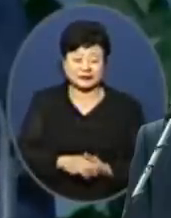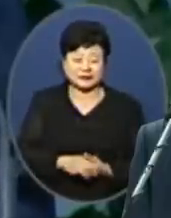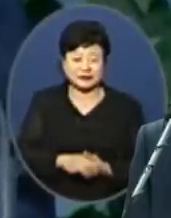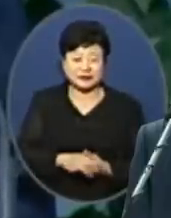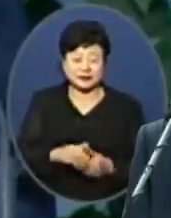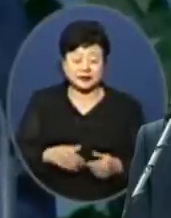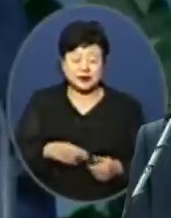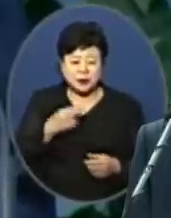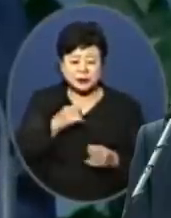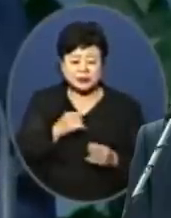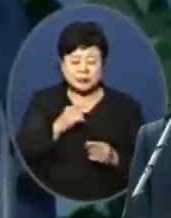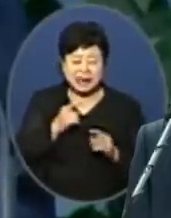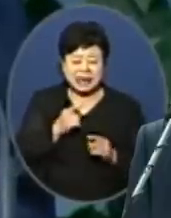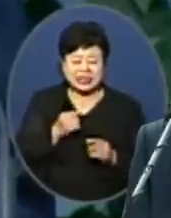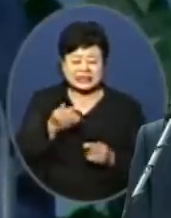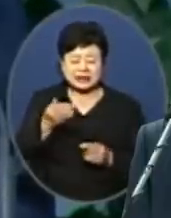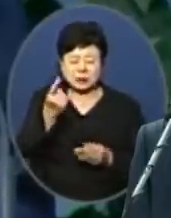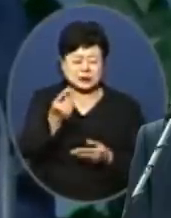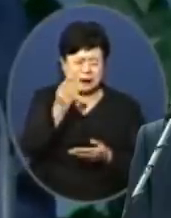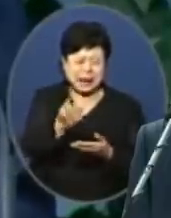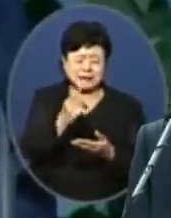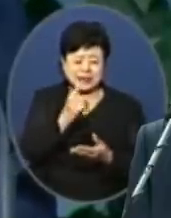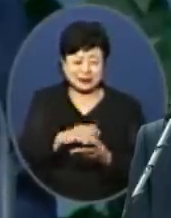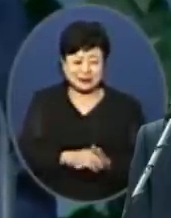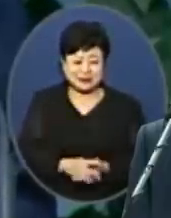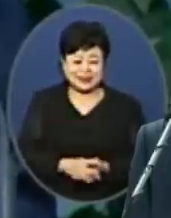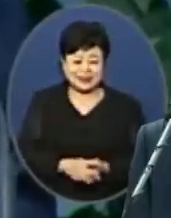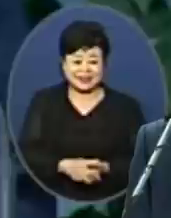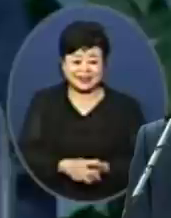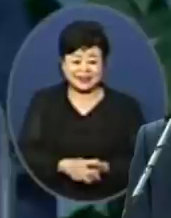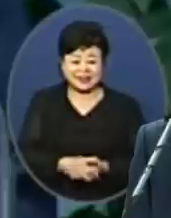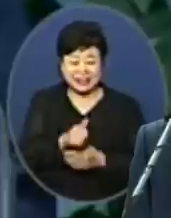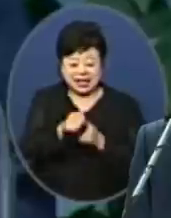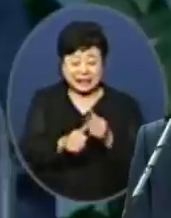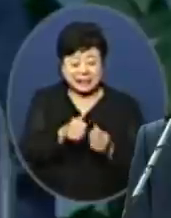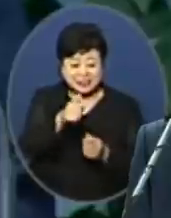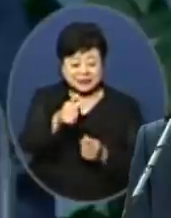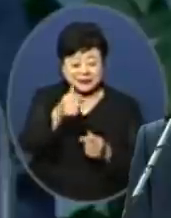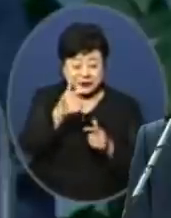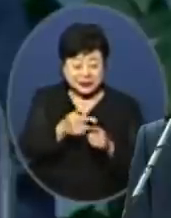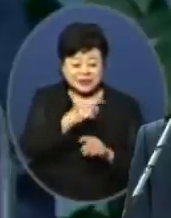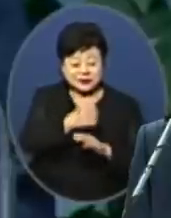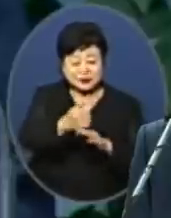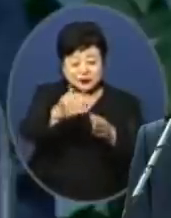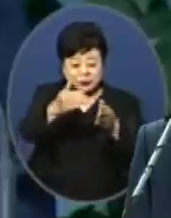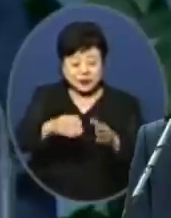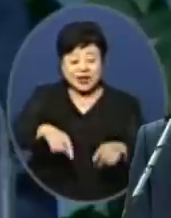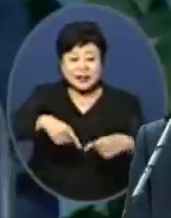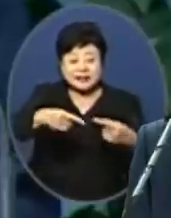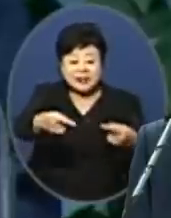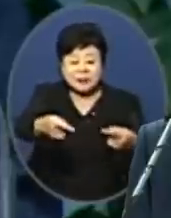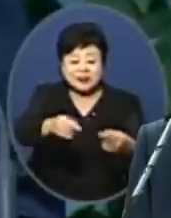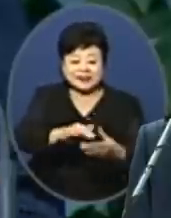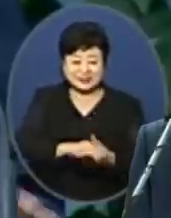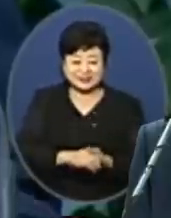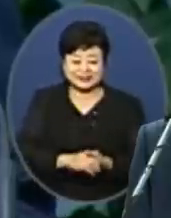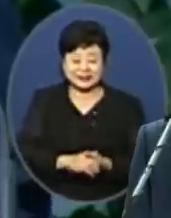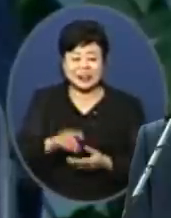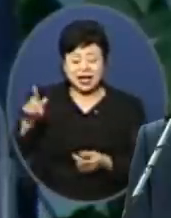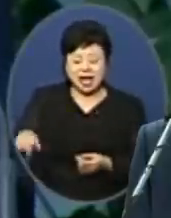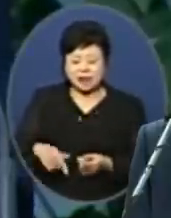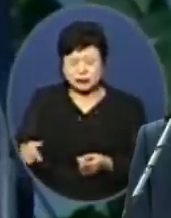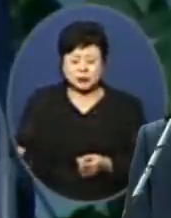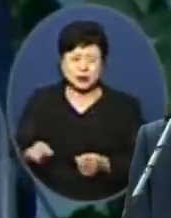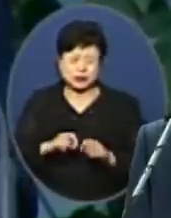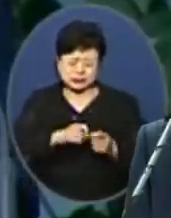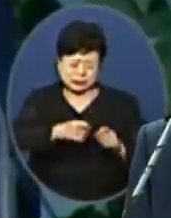말라고 합니다. 그러나 하나님은 이제 예수 그리스도를 통해서 들어가면 하루 종일